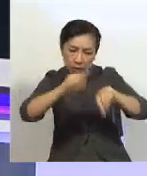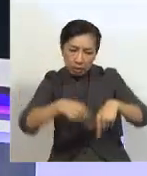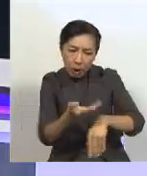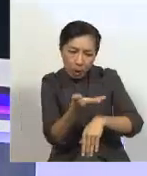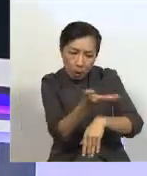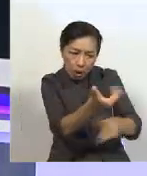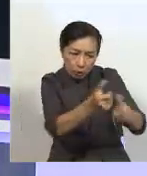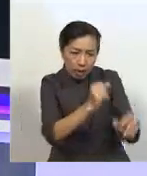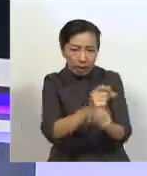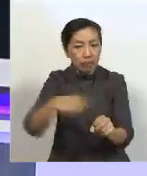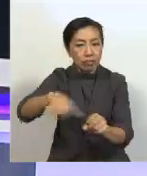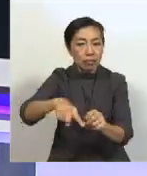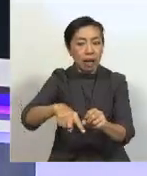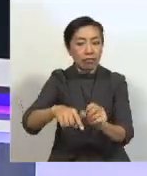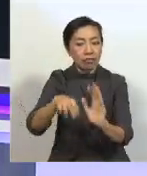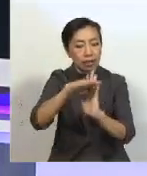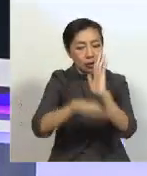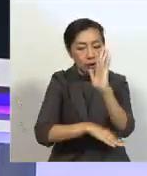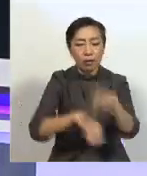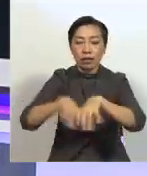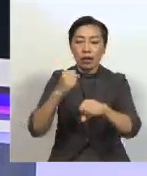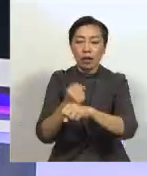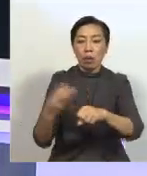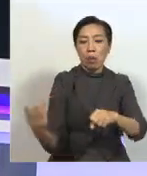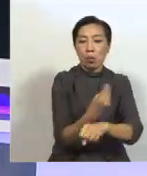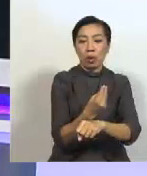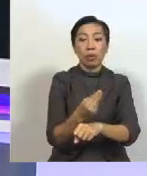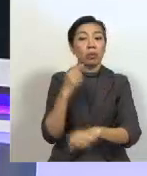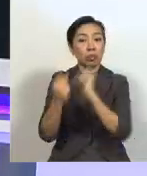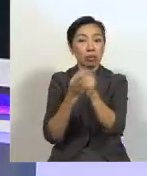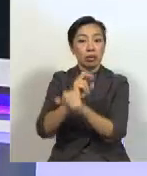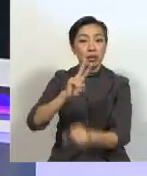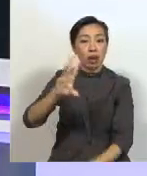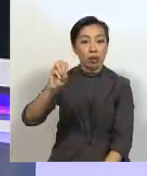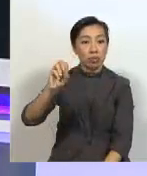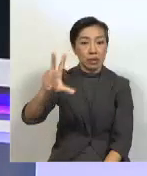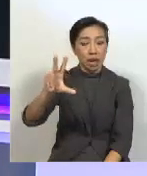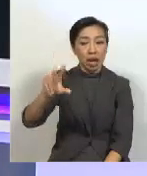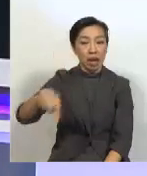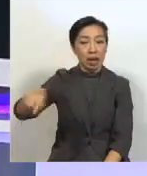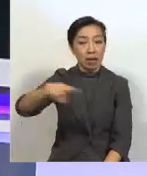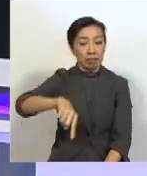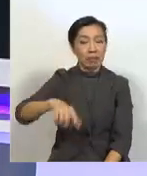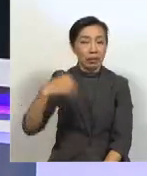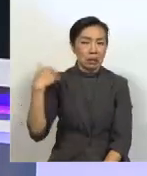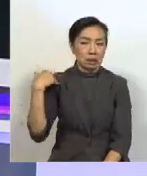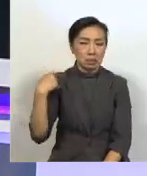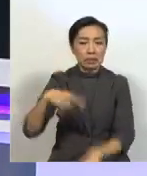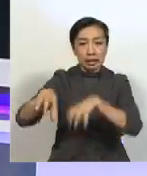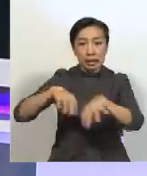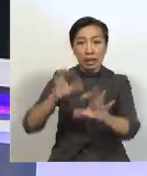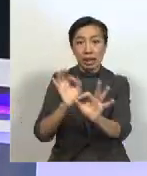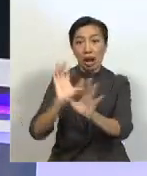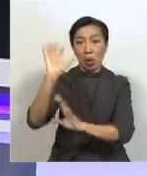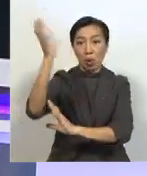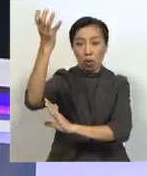ำให้ผลล่าสุดค่ะการจัดอันดับความยากง่ายในการประกอบธุรกิจประจำปี2563หรือว่า Doing Business 2020นะคะจัดโด